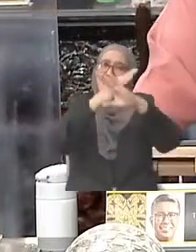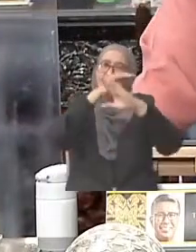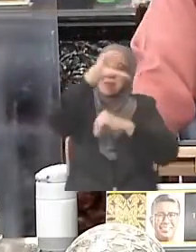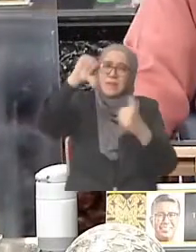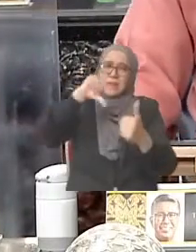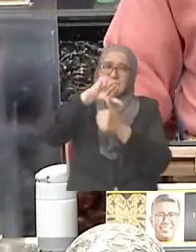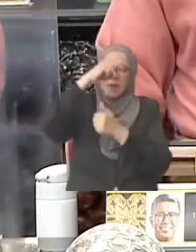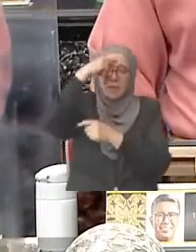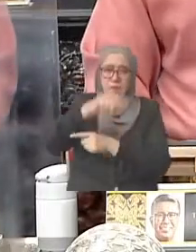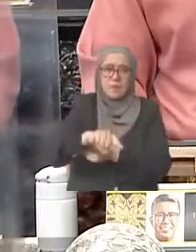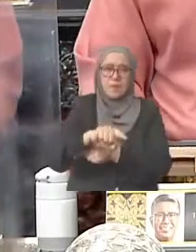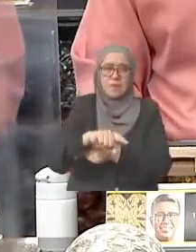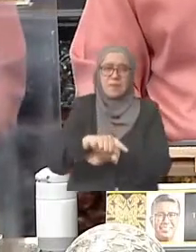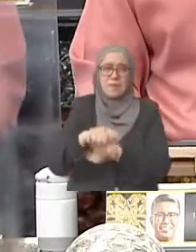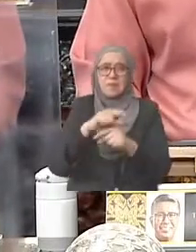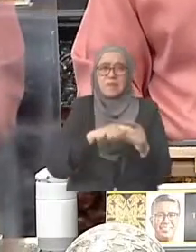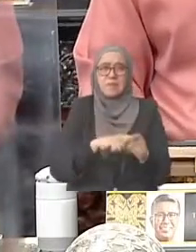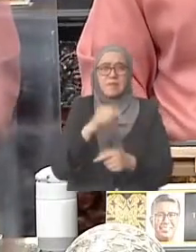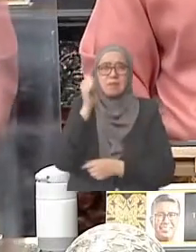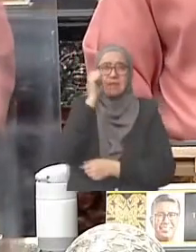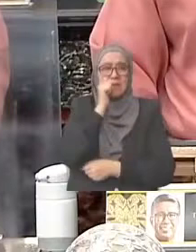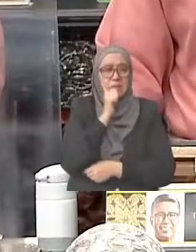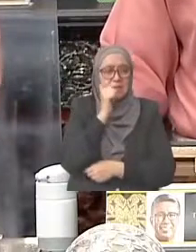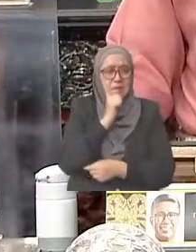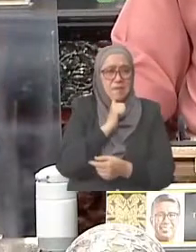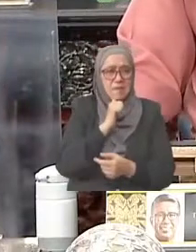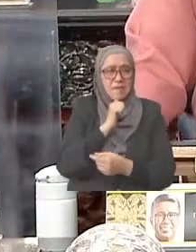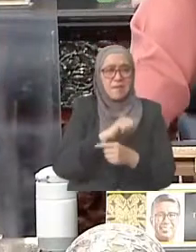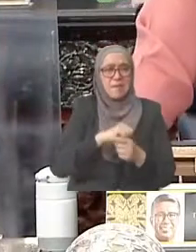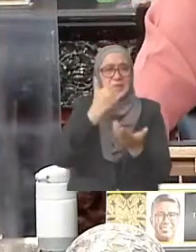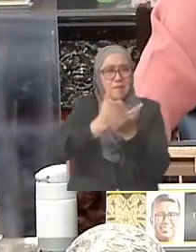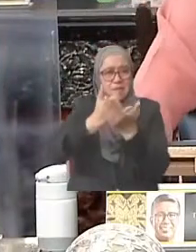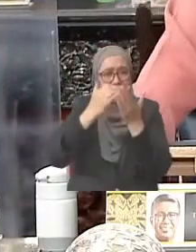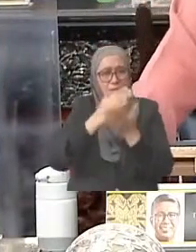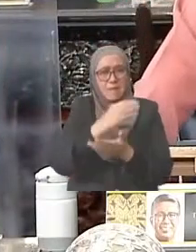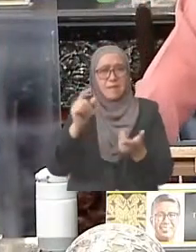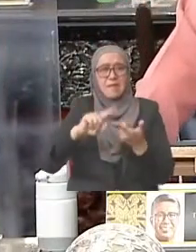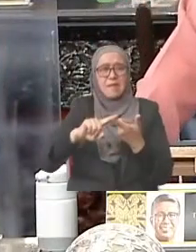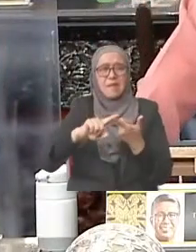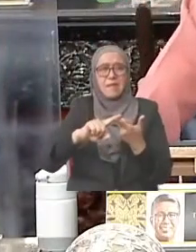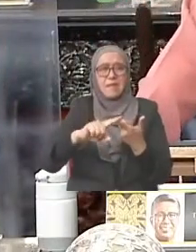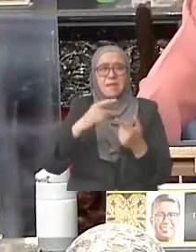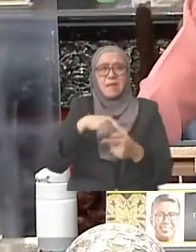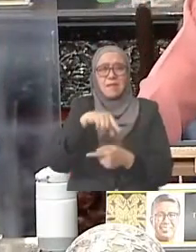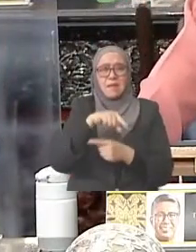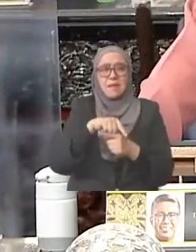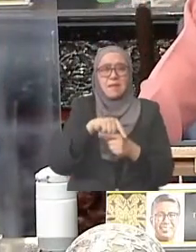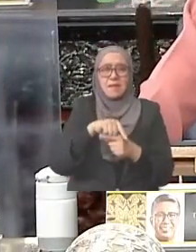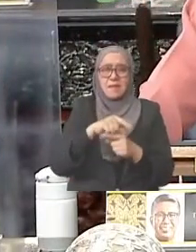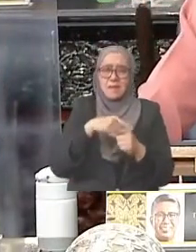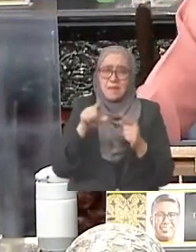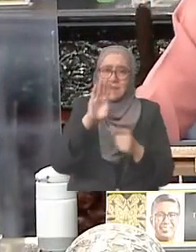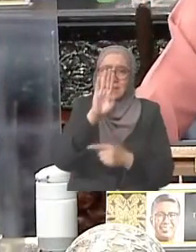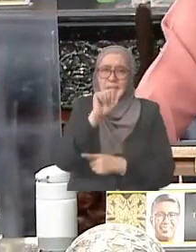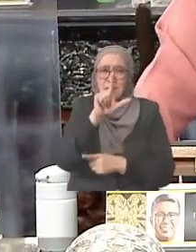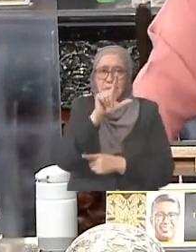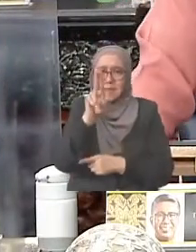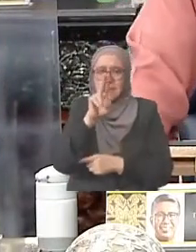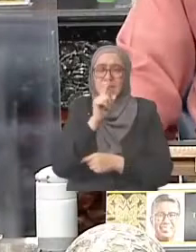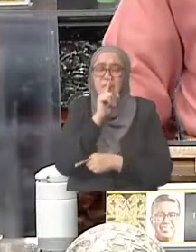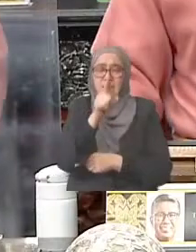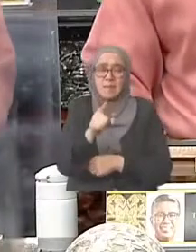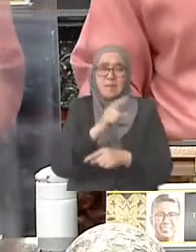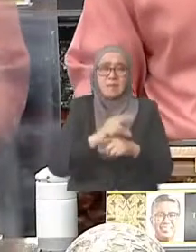dan balu lebih Camat caruman ke kitabchi dan perkeso kerajaan menyediakan 80004002